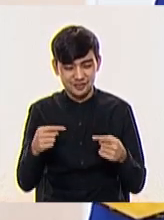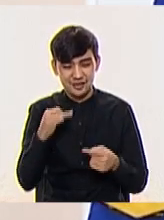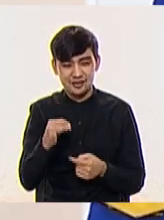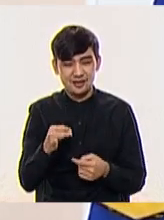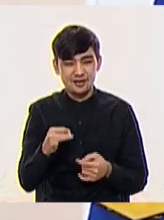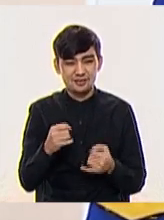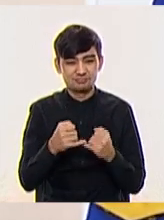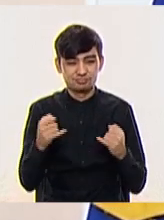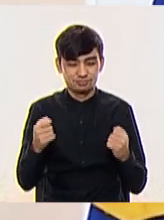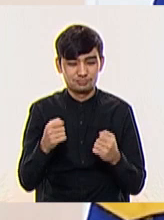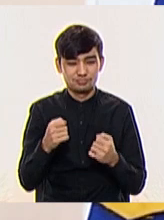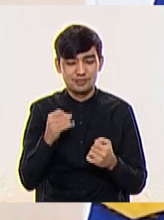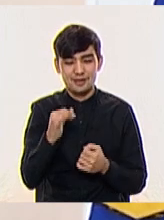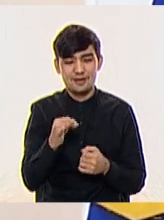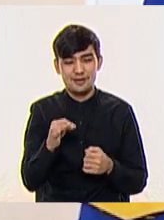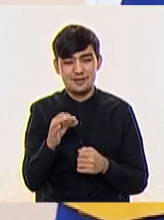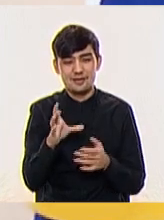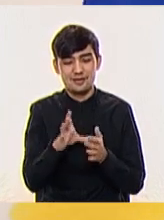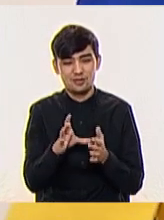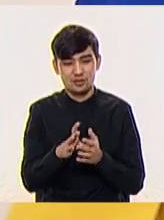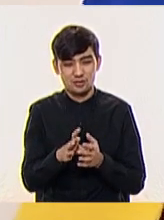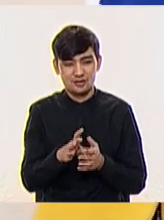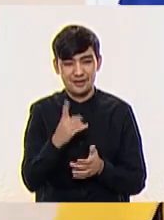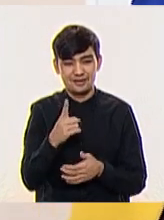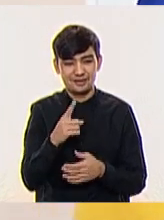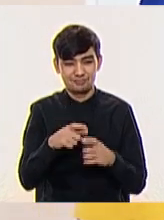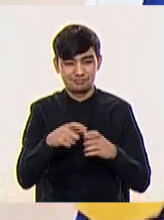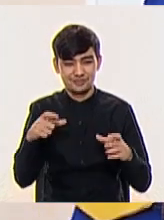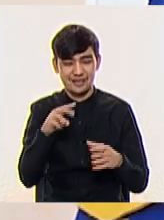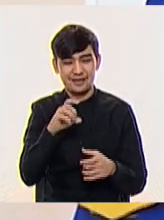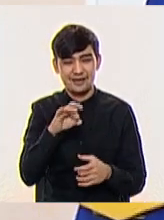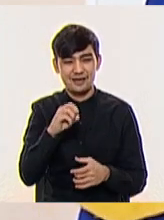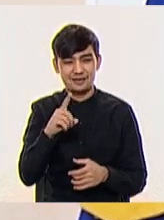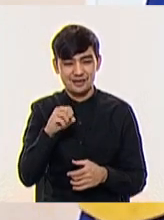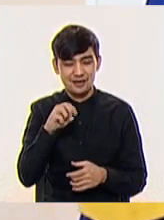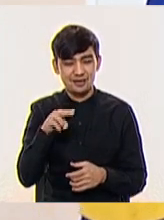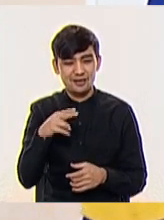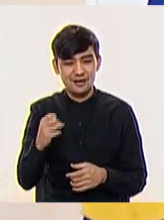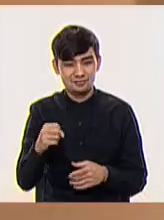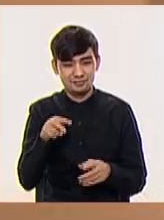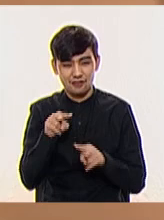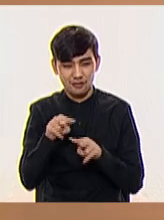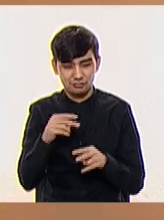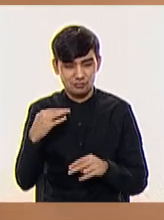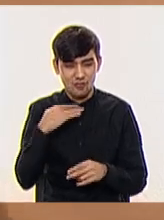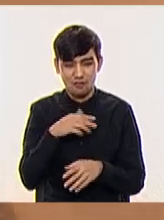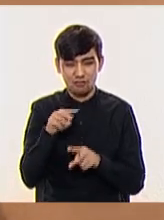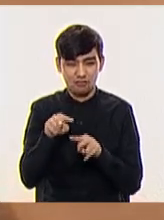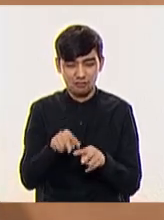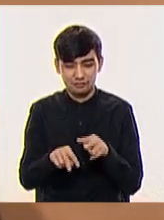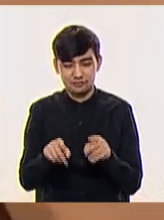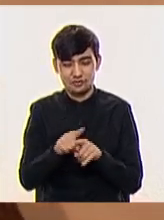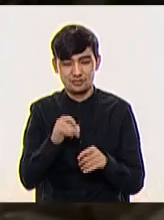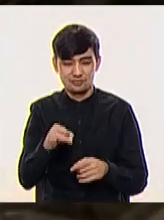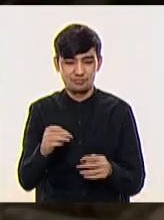электр құрал жабдықтардың бір розеткаға бірнешеуін бір мезгілде қолданылуы. Қарапайым тұрмыста